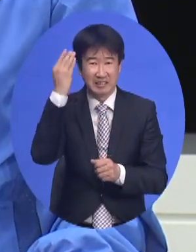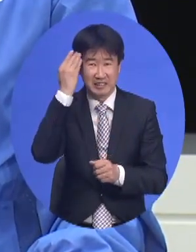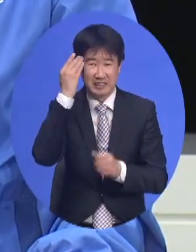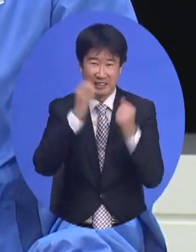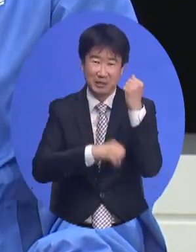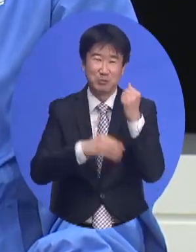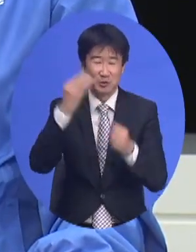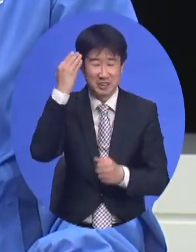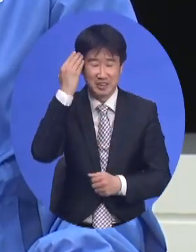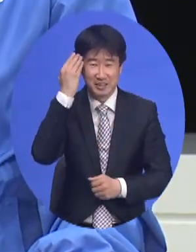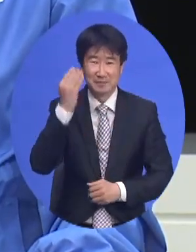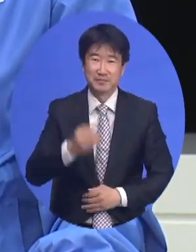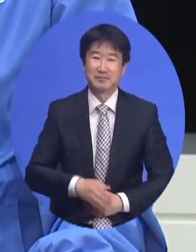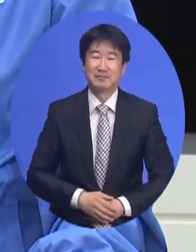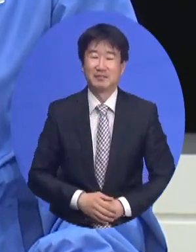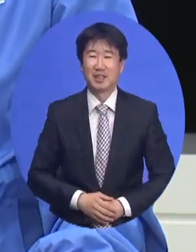상식입니다.